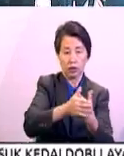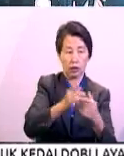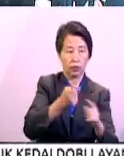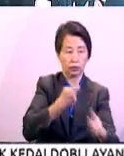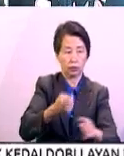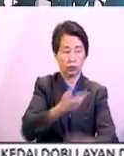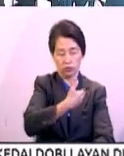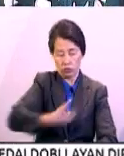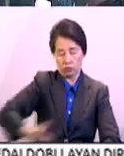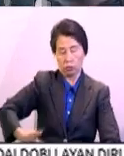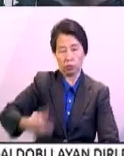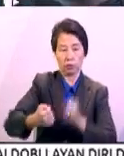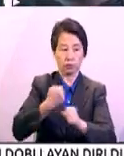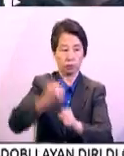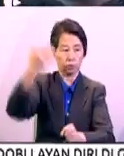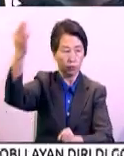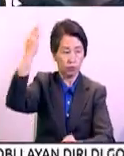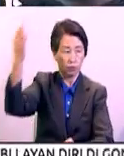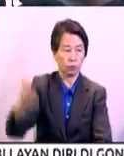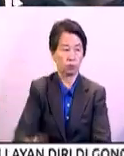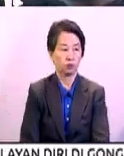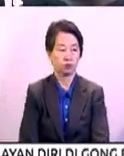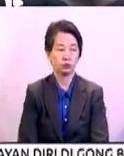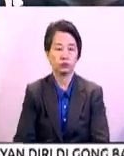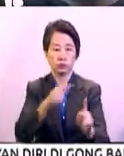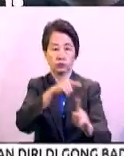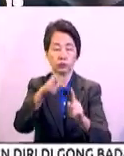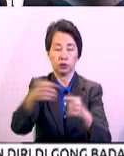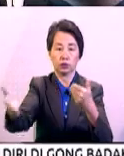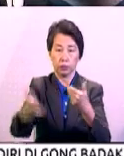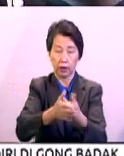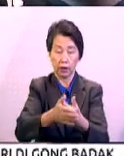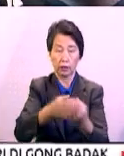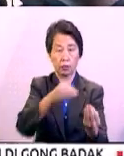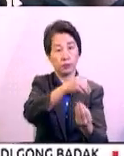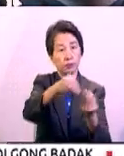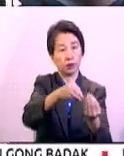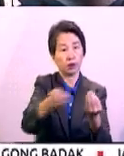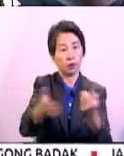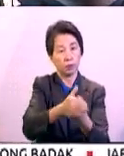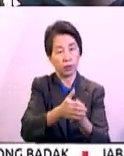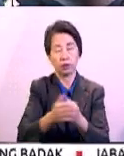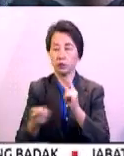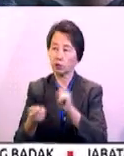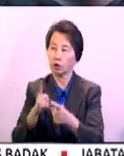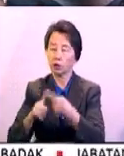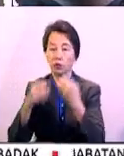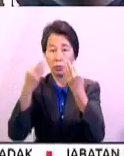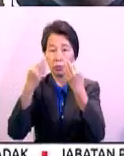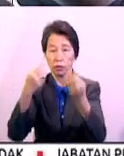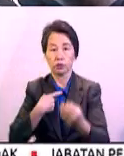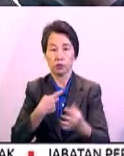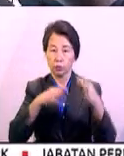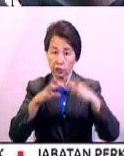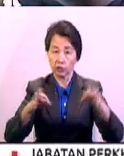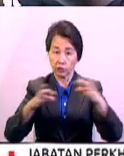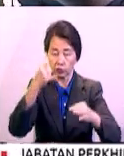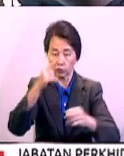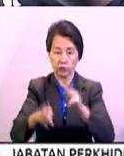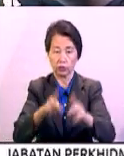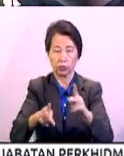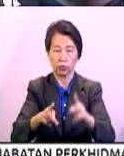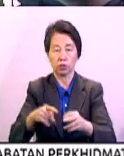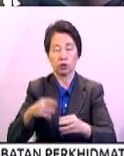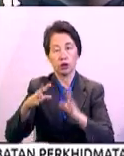menunaikan umrah tahun lalu. Jadi bila balik Mekah tu, antara sahabat yang paling popular untuk kita ceritakan kepada jemaah adalah